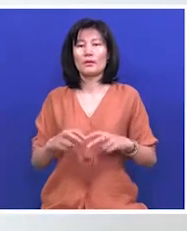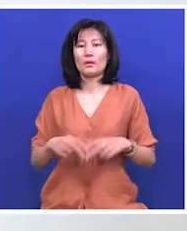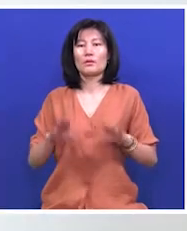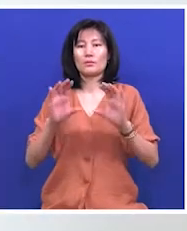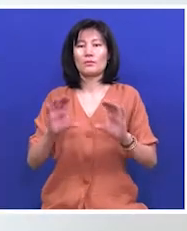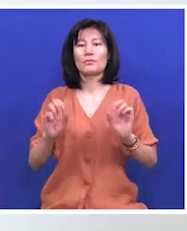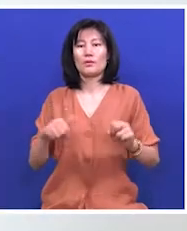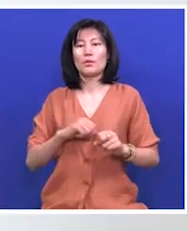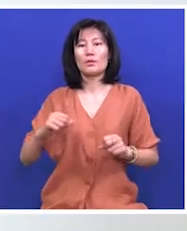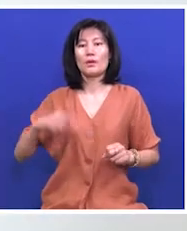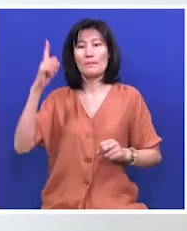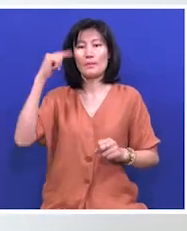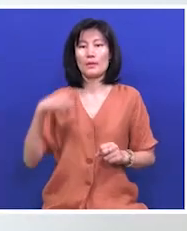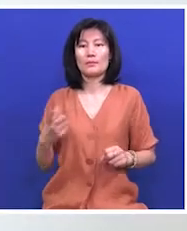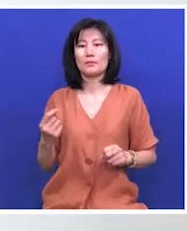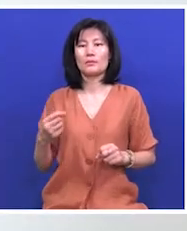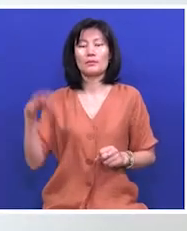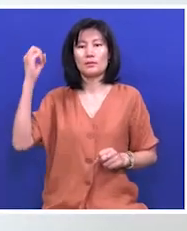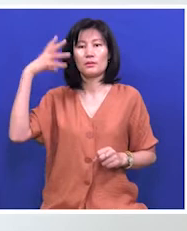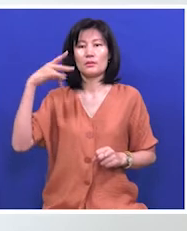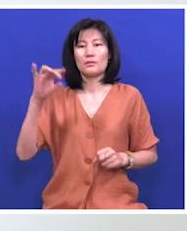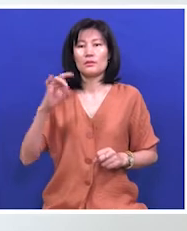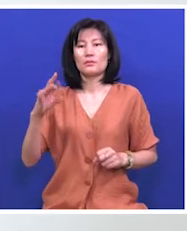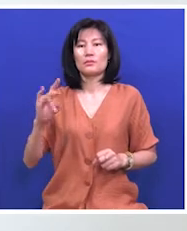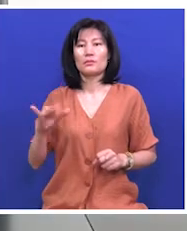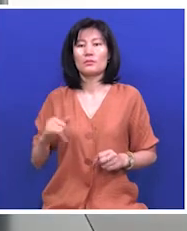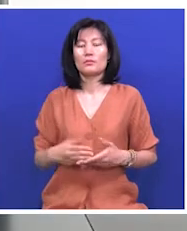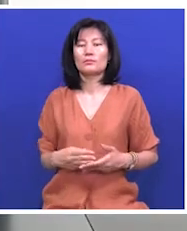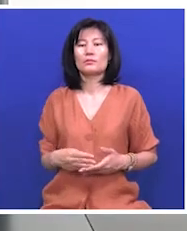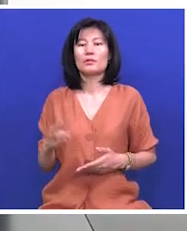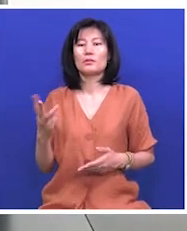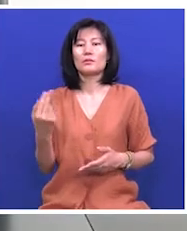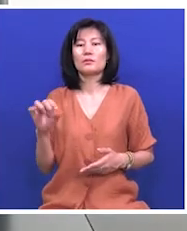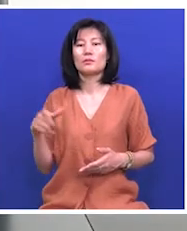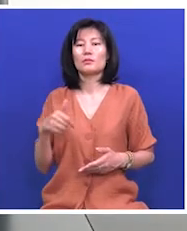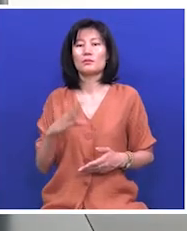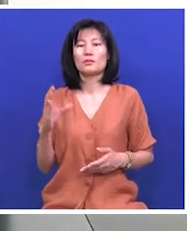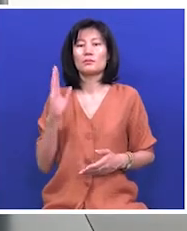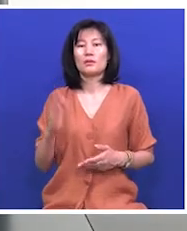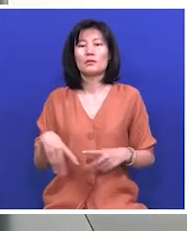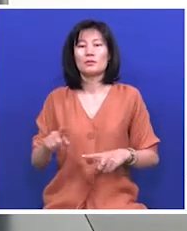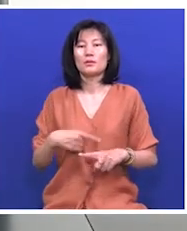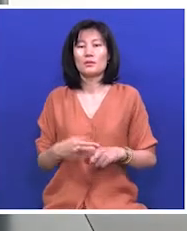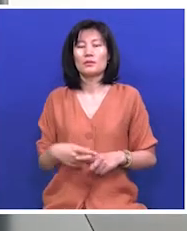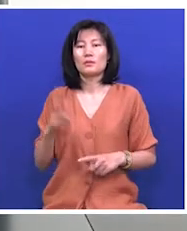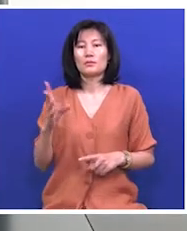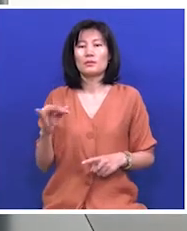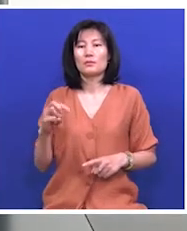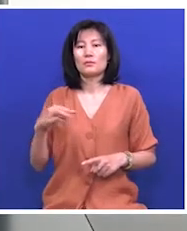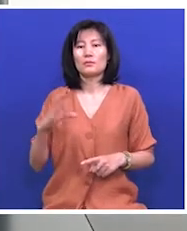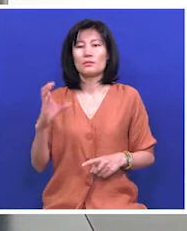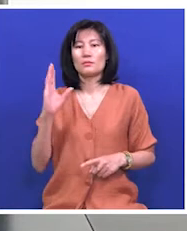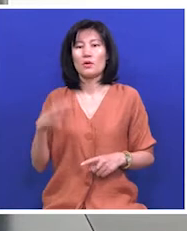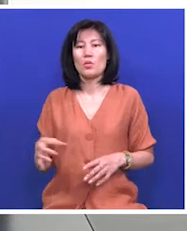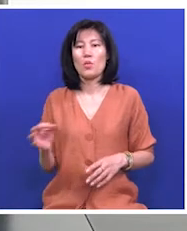электр жүйелерін тексеруге құқымыз бар. Өзіңізге белгілі, бізде тағы электр өндіретін Шардарадағы ГЭС-іміз бар, және